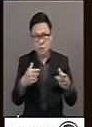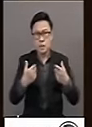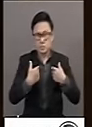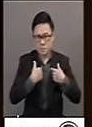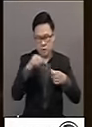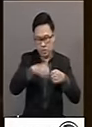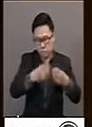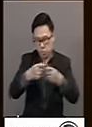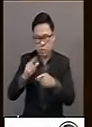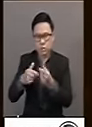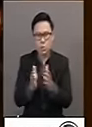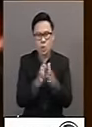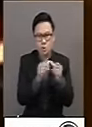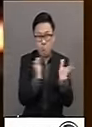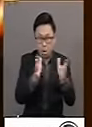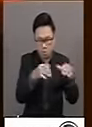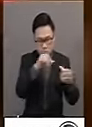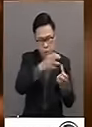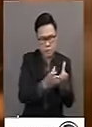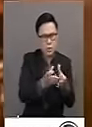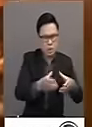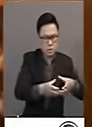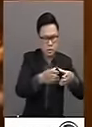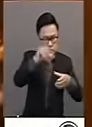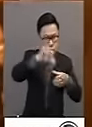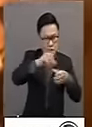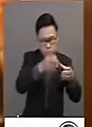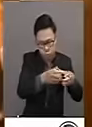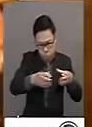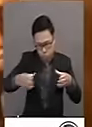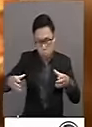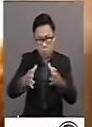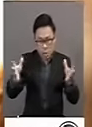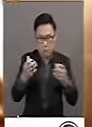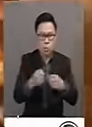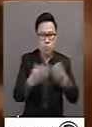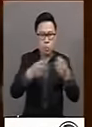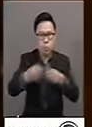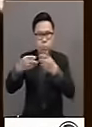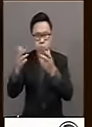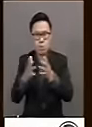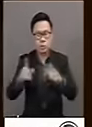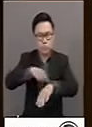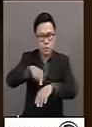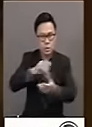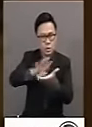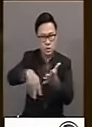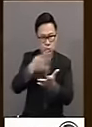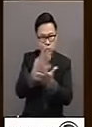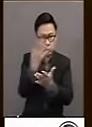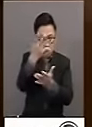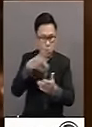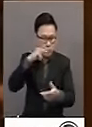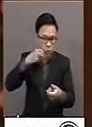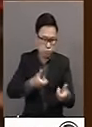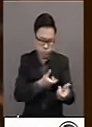ถังแก๊สอยู่เป็นจำนวนมากก็ทำให้ไฟลุกลามอย่างรวดเร็วเจ้าหน้าที่ต้องใช้เวลาคุมเพลิงร่วม4ชั่วโมงค่ะต